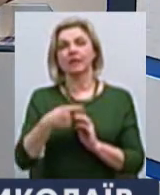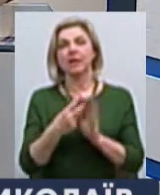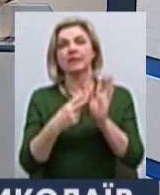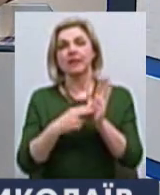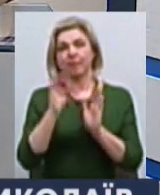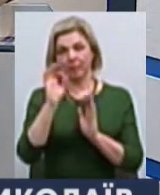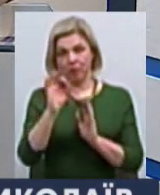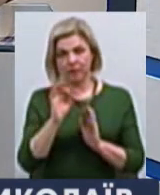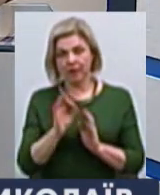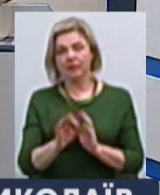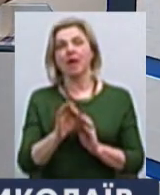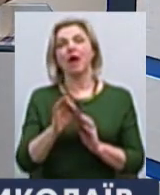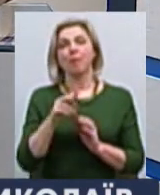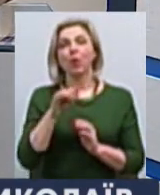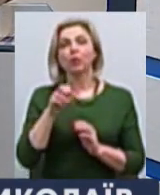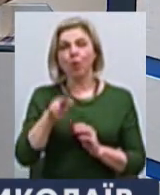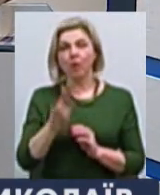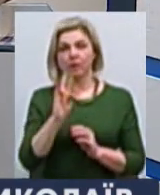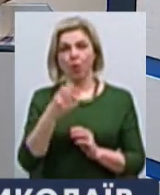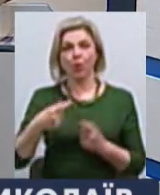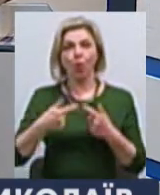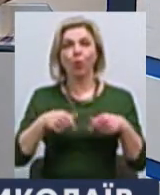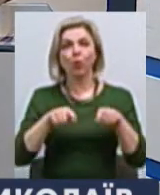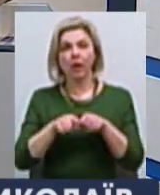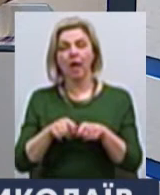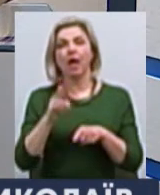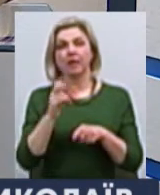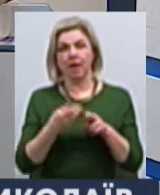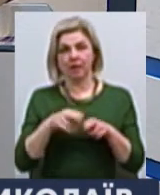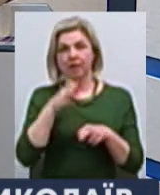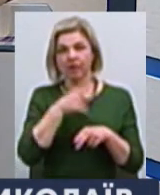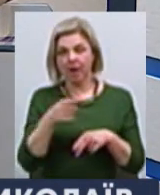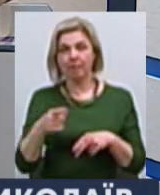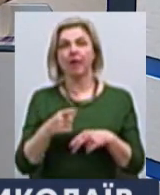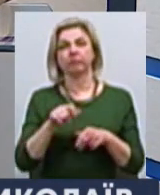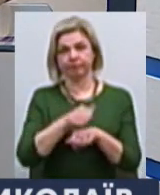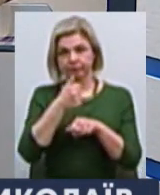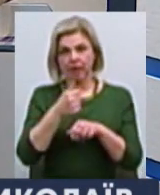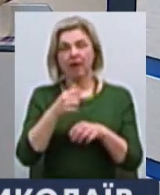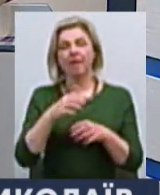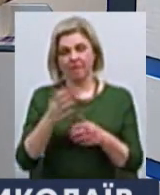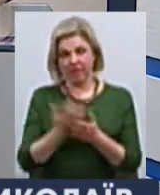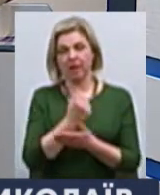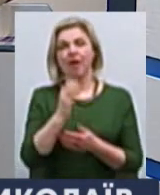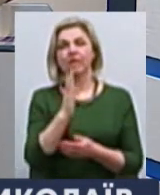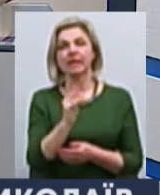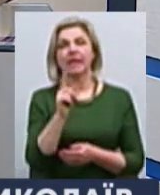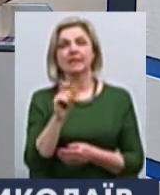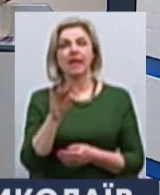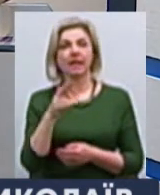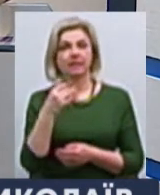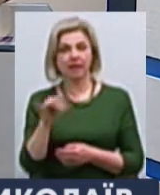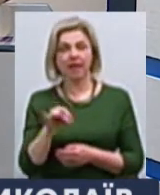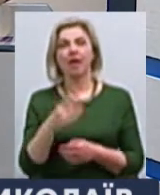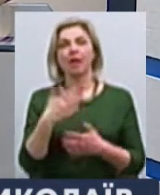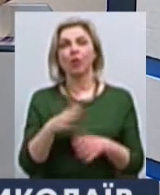82,7% протоколів миколаївських округів. На усіх шести округах на дану годину лідирує Володимир Зеленський. На 131-му окрузі оброблено